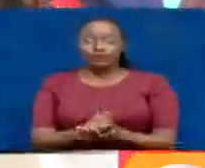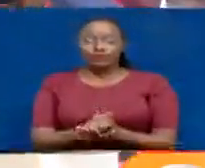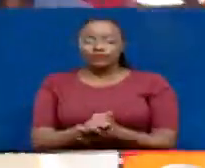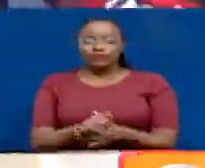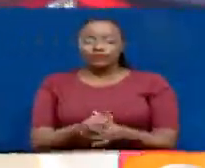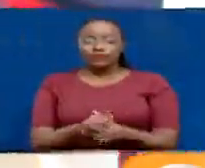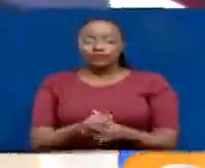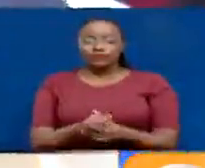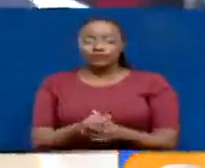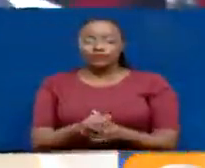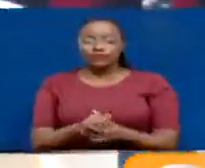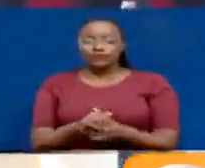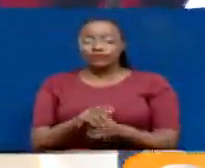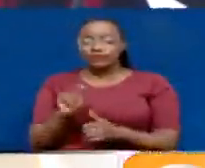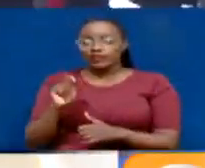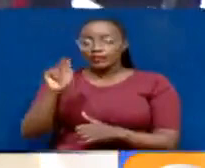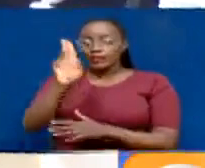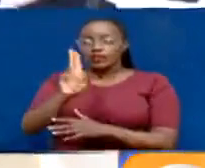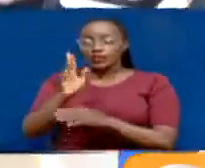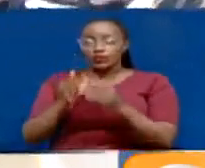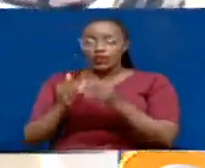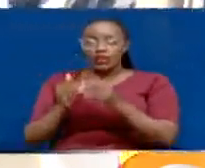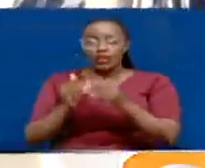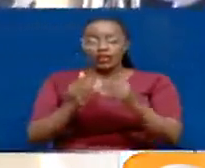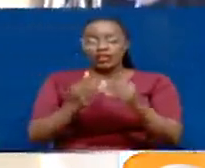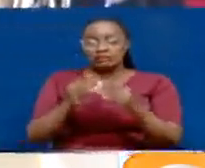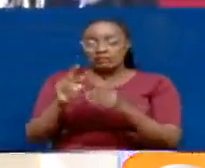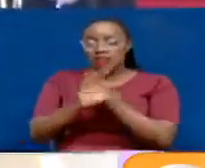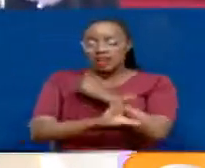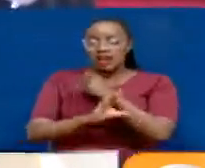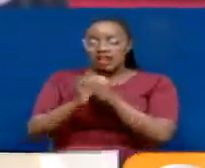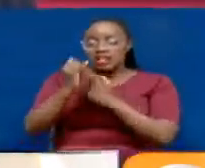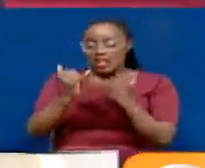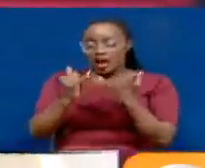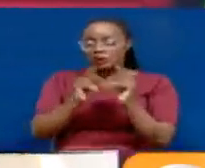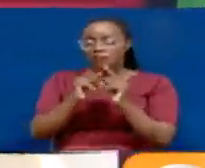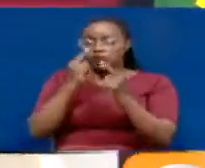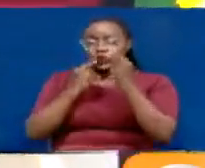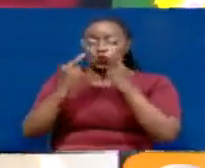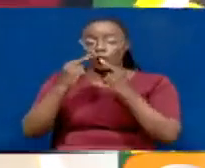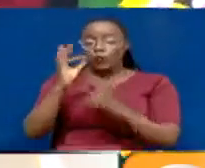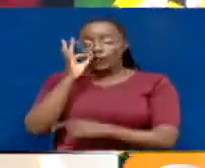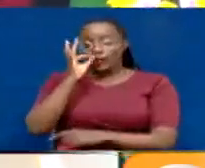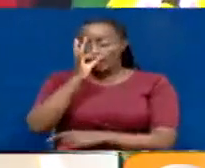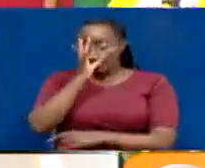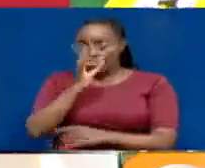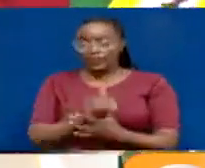heshima zake za mwisho. Rais akiongoza taifa tena, mara hii kumuaga rais mstaafu Mwai Kibaki.